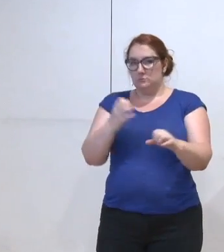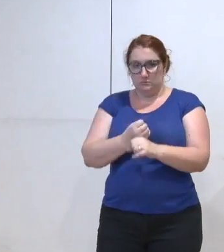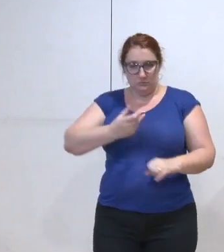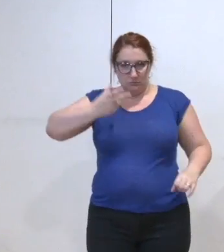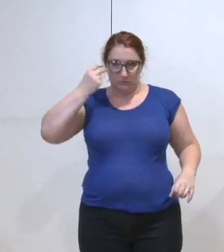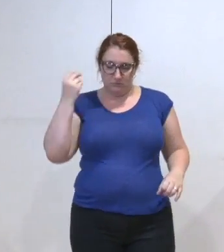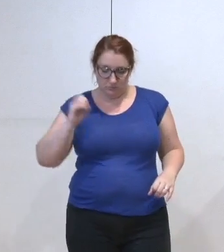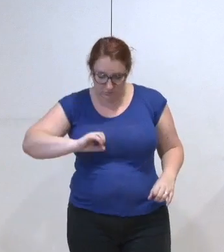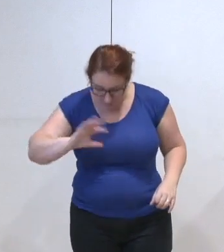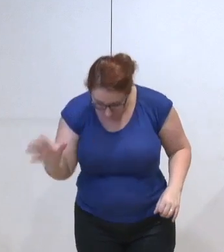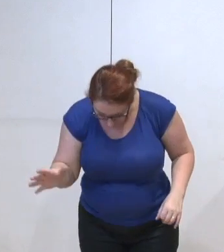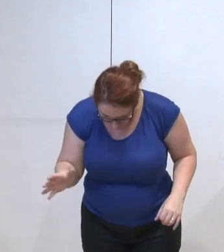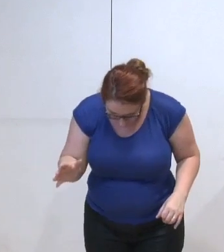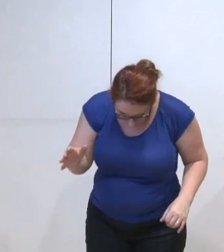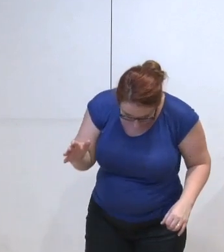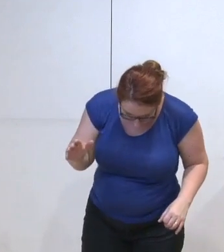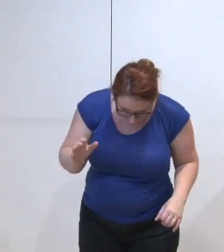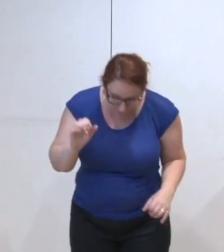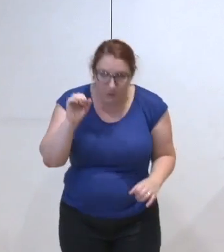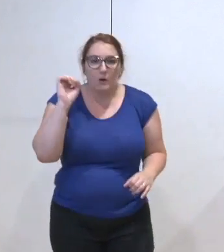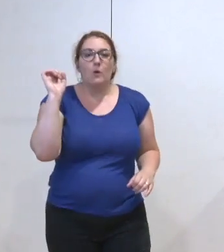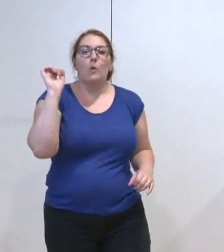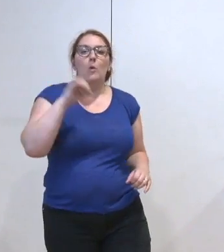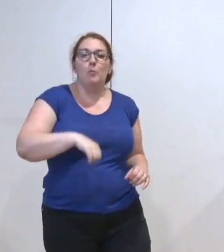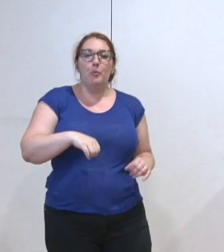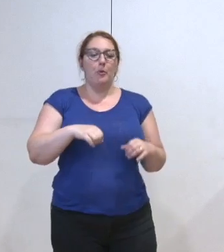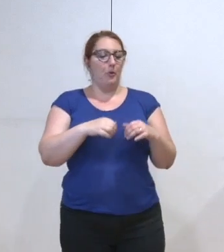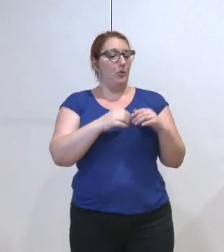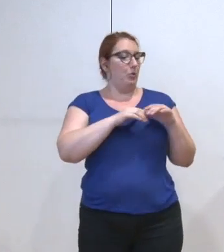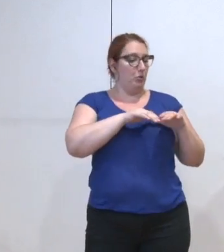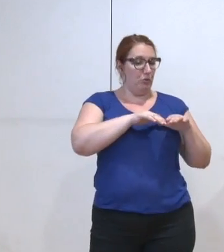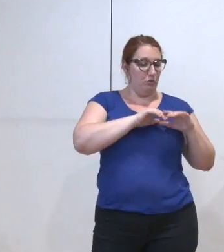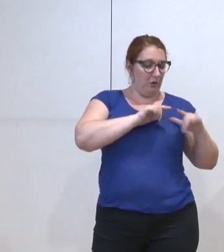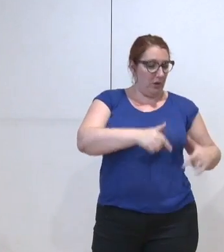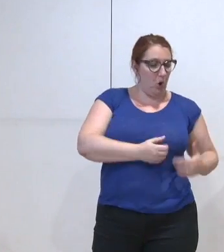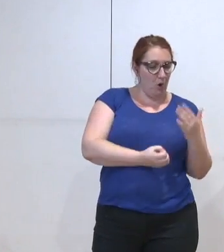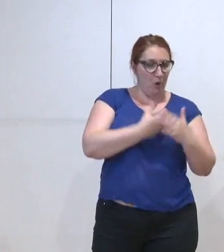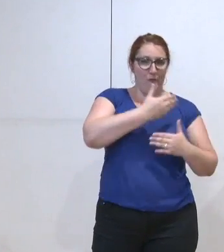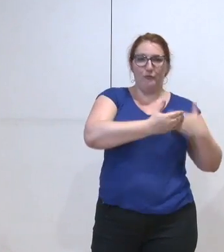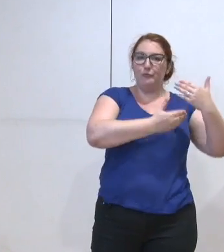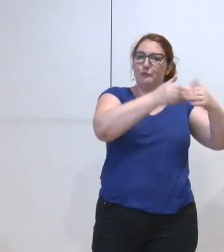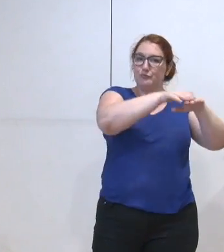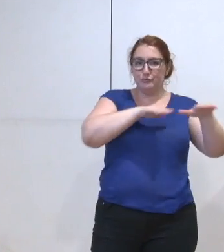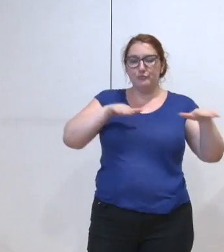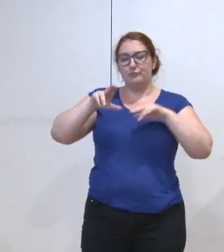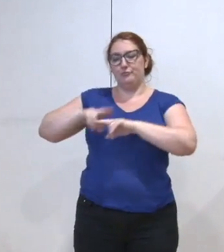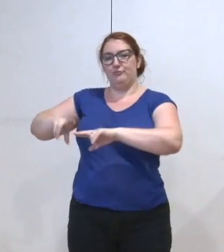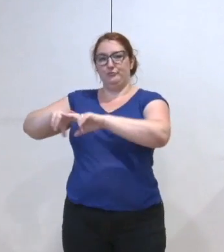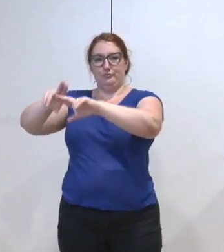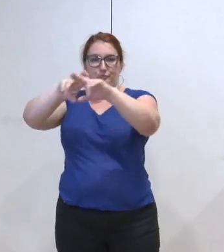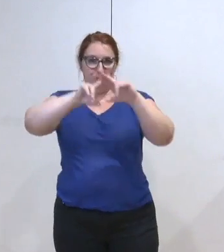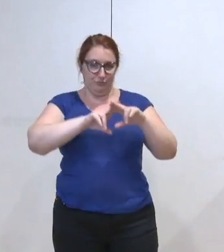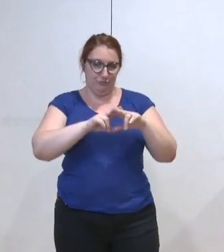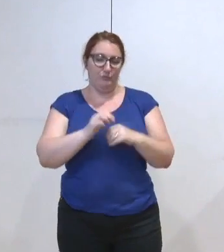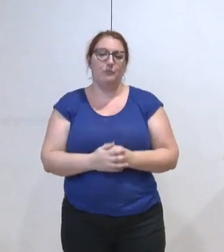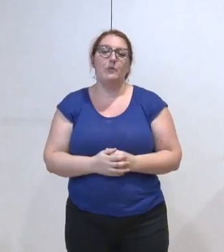calendrier parallèle aux opérations de construction d'école neuve et dans ce dossier la réhabilitation peut